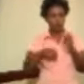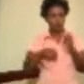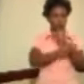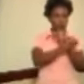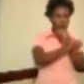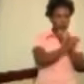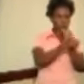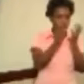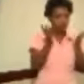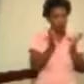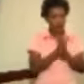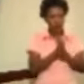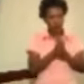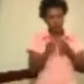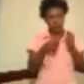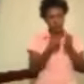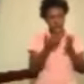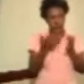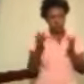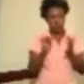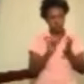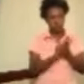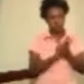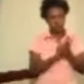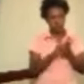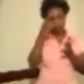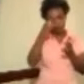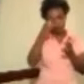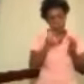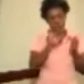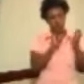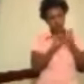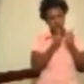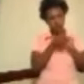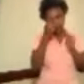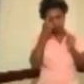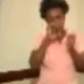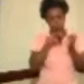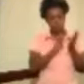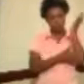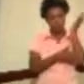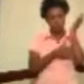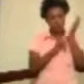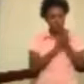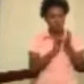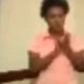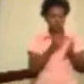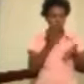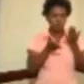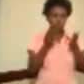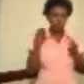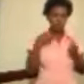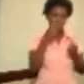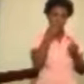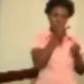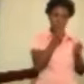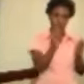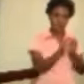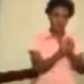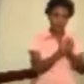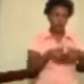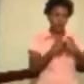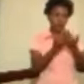que ça soit des fois le nous voulons arrêter pour nous dire que nous pas souffrir encore nous occuper boy site mais la plupart du temps le gain pour loin avec